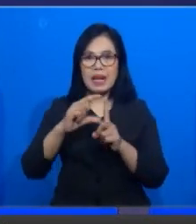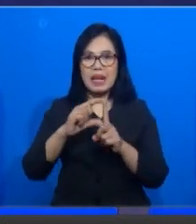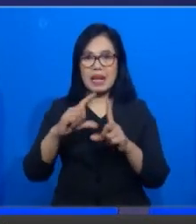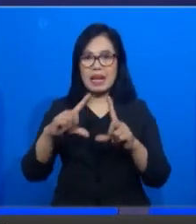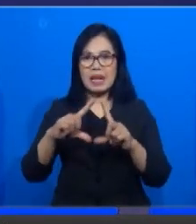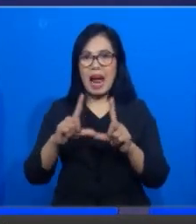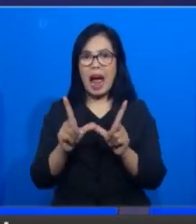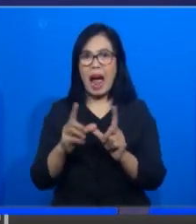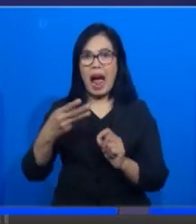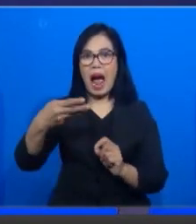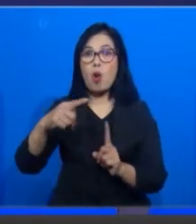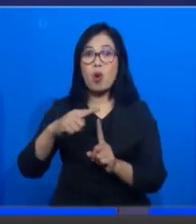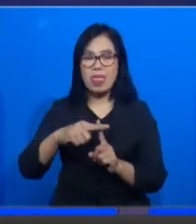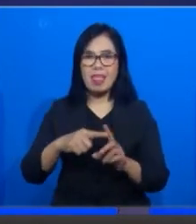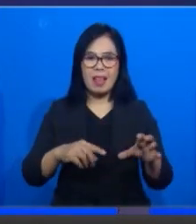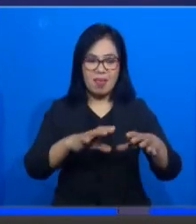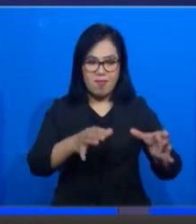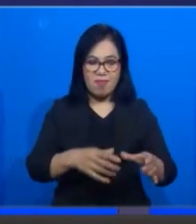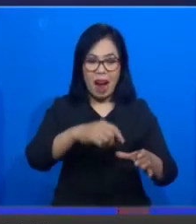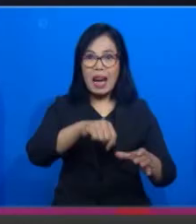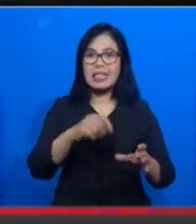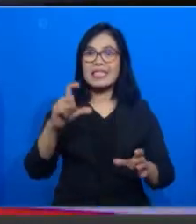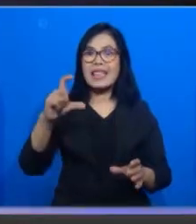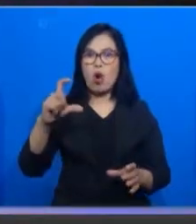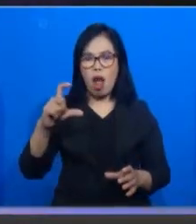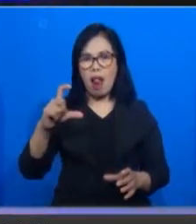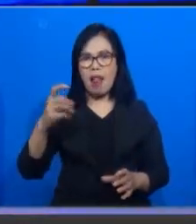digelar untuk mengenalkan dan mengangkat potensi dawet cendol.